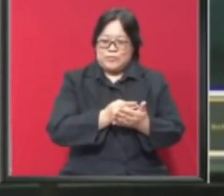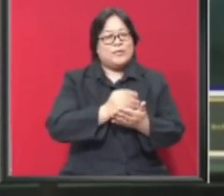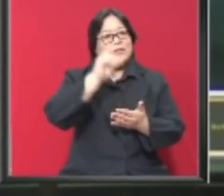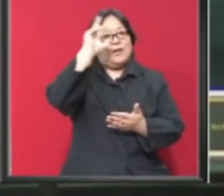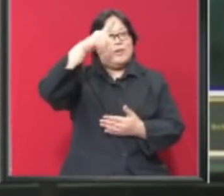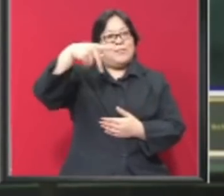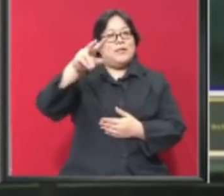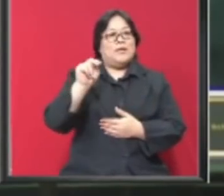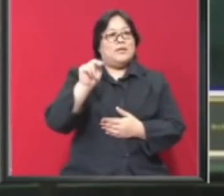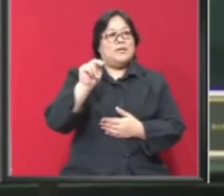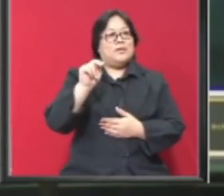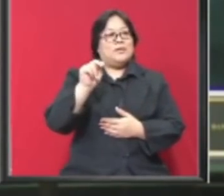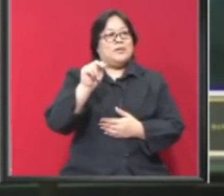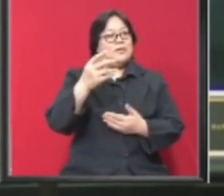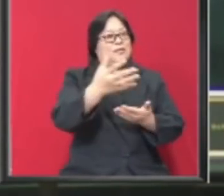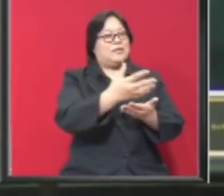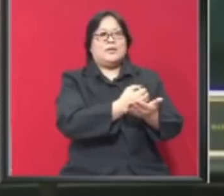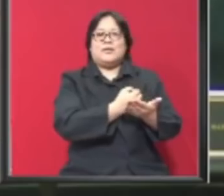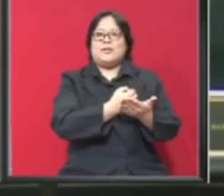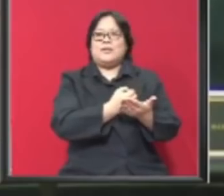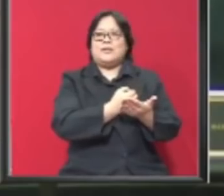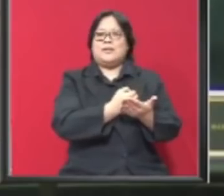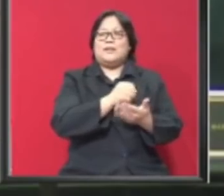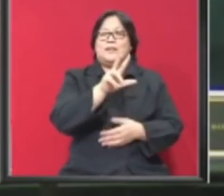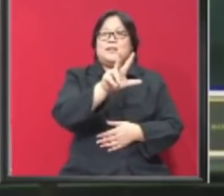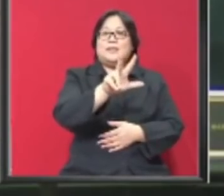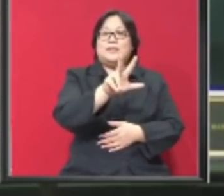perikatan nasional ini memperolehi